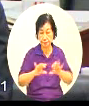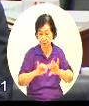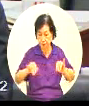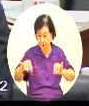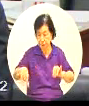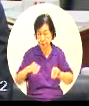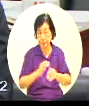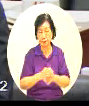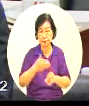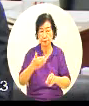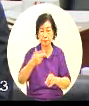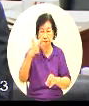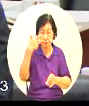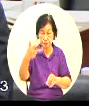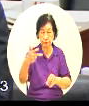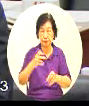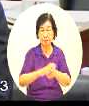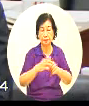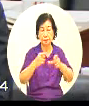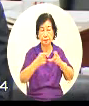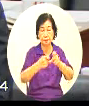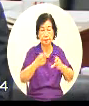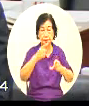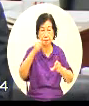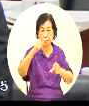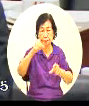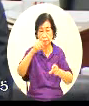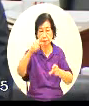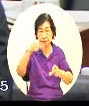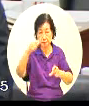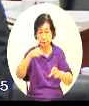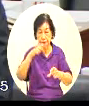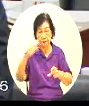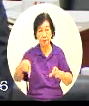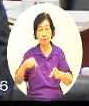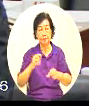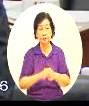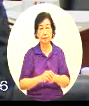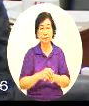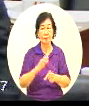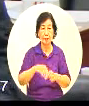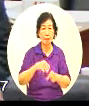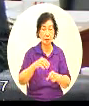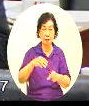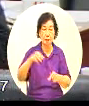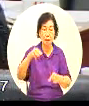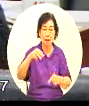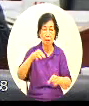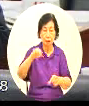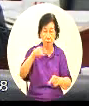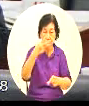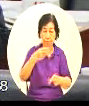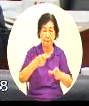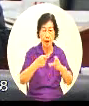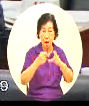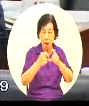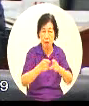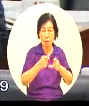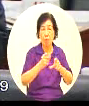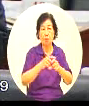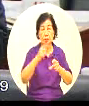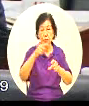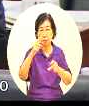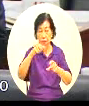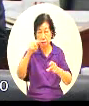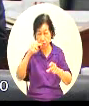大。我有啥物讲安尼呢？因为咱有林务生横谷，吼200-300公顷，然后到咱有伫高铁